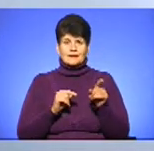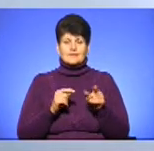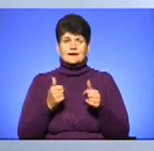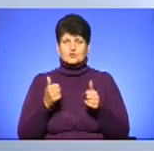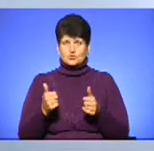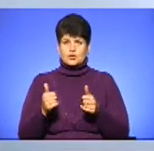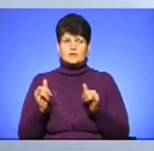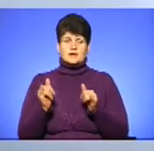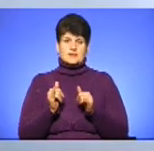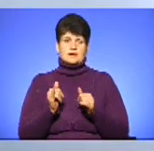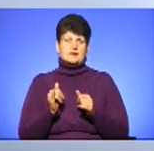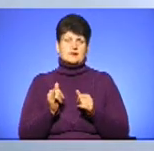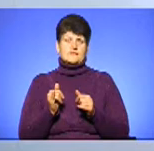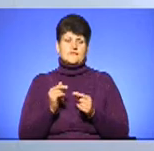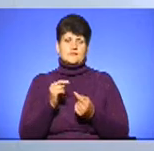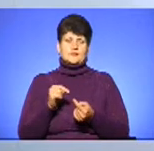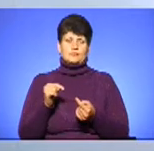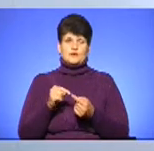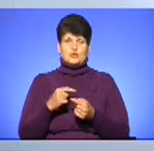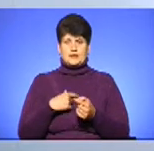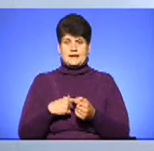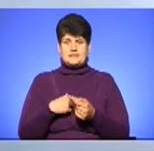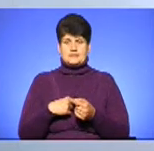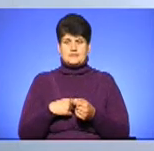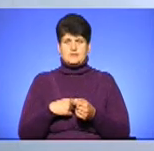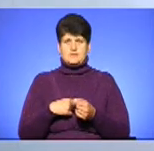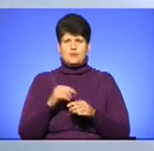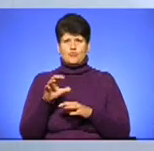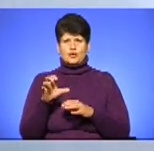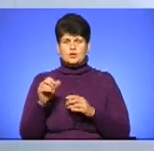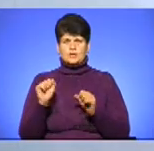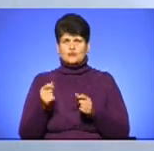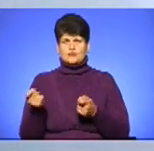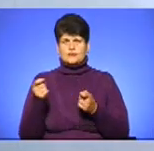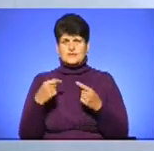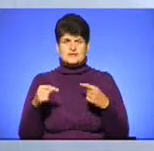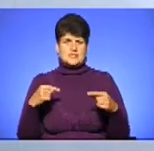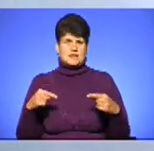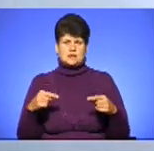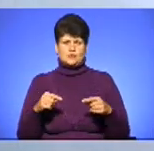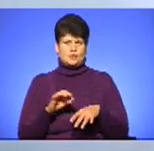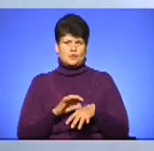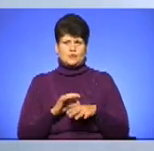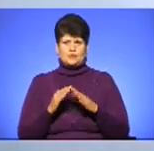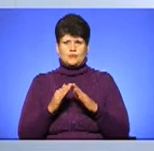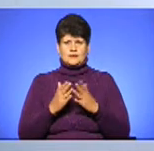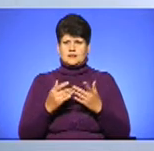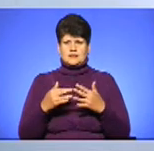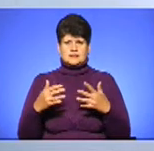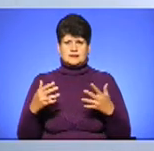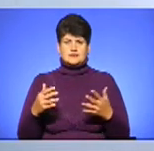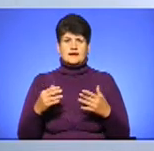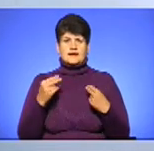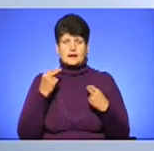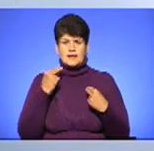для відповідно. Відповідно для себе. Всякі котики можуть принести якусь заразу додому, всякі хвороби, то